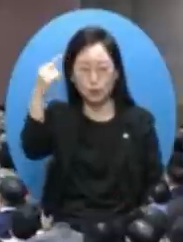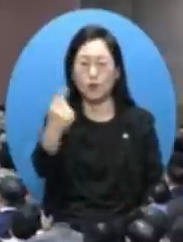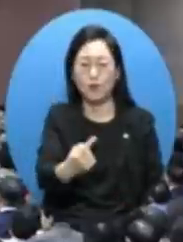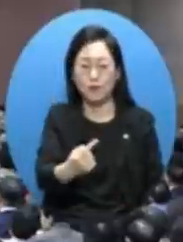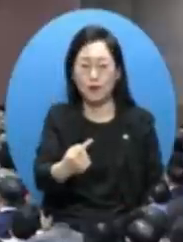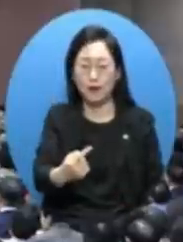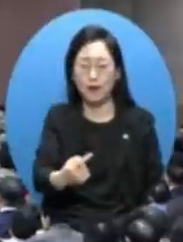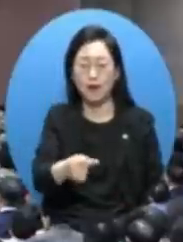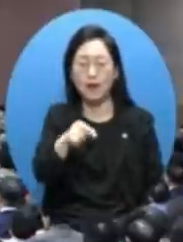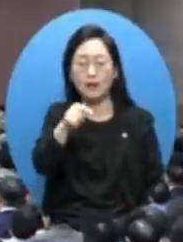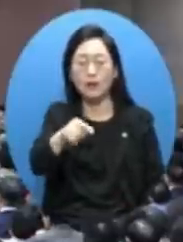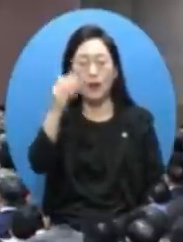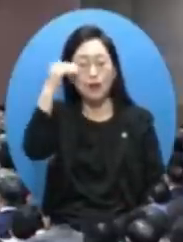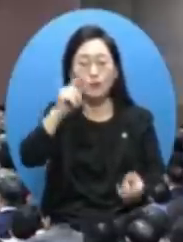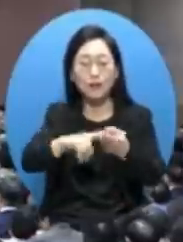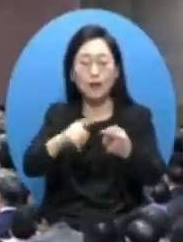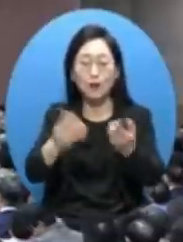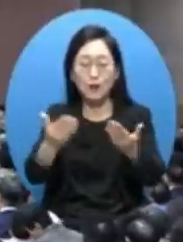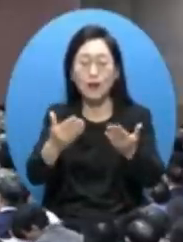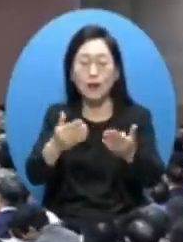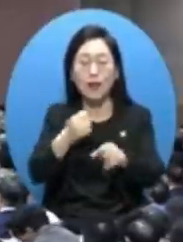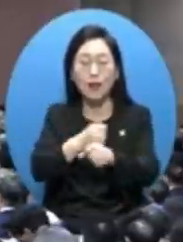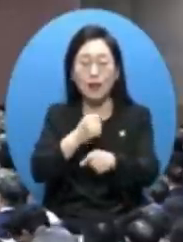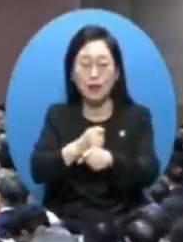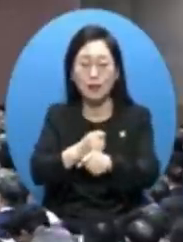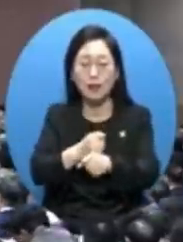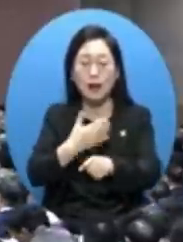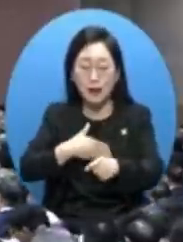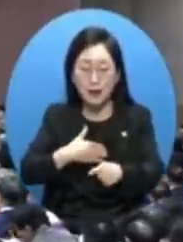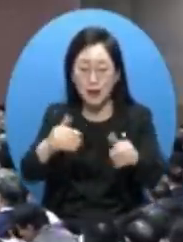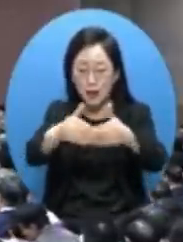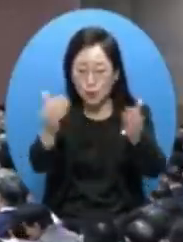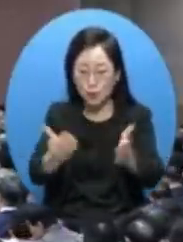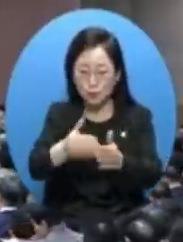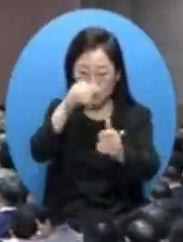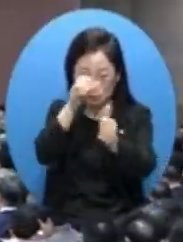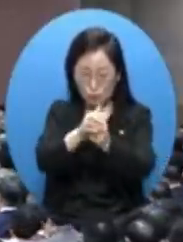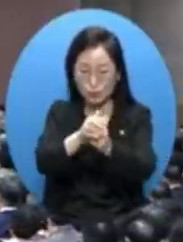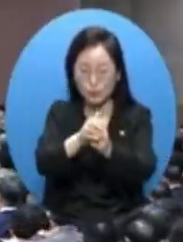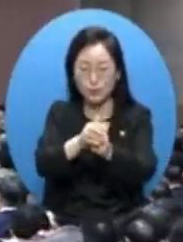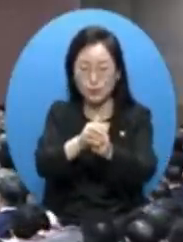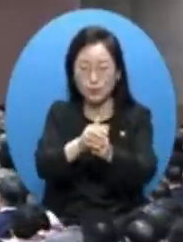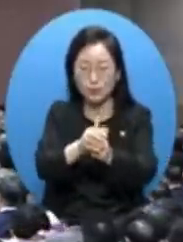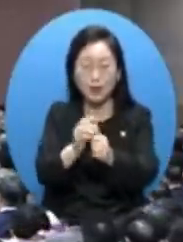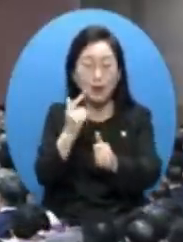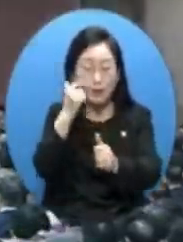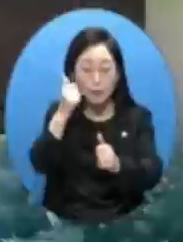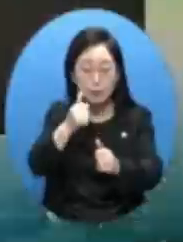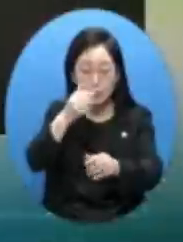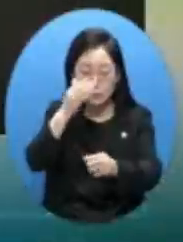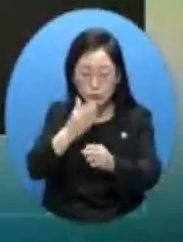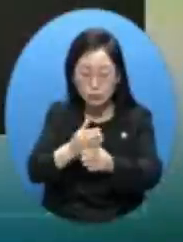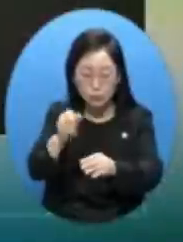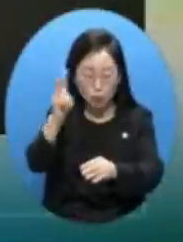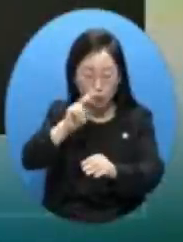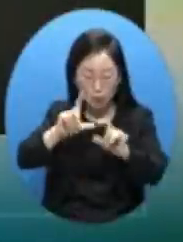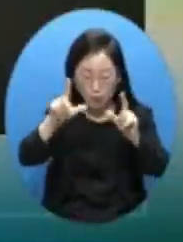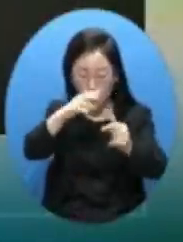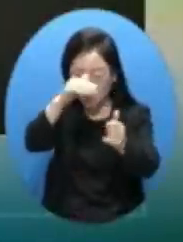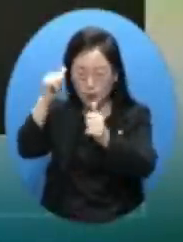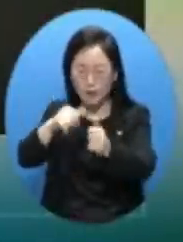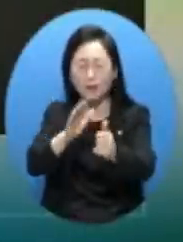사역을 마쳐라. 그래서 2002년도 교무부 목사로 돌아와 섬기고 있는데 오늘 다시 또 저를 부르셨어요.